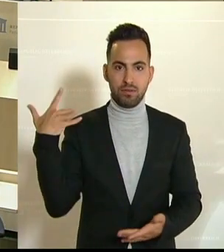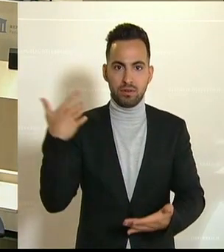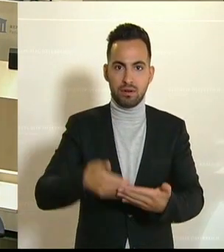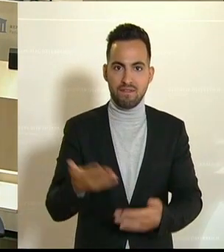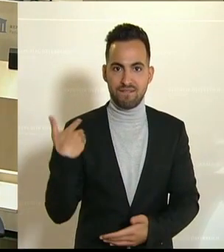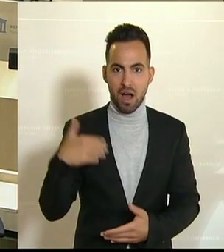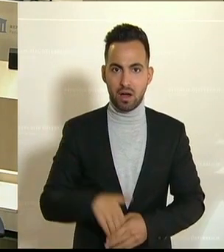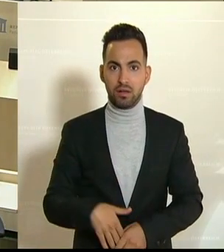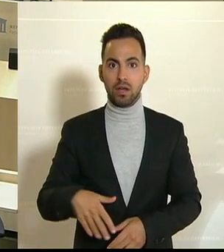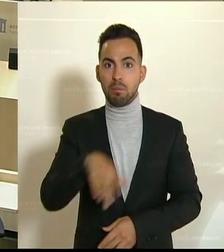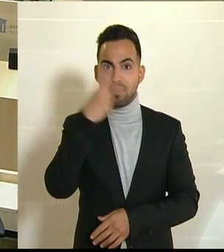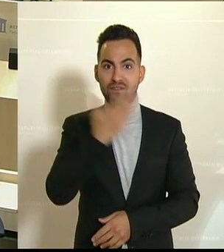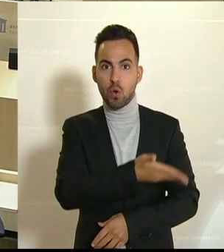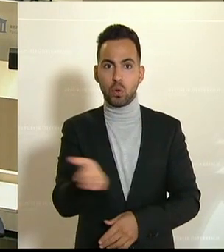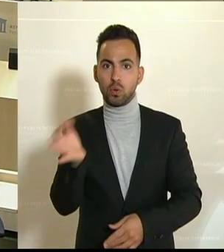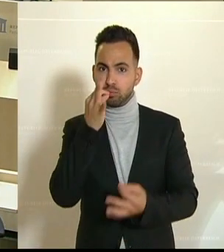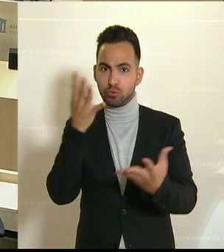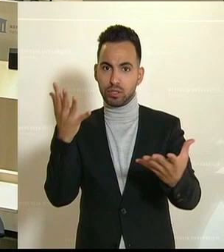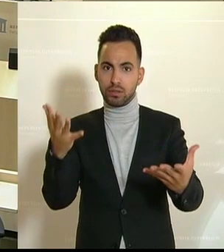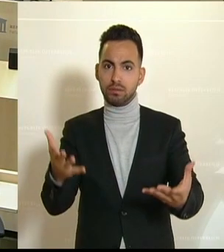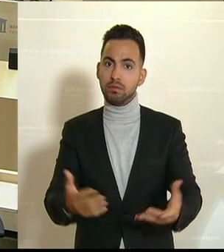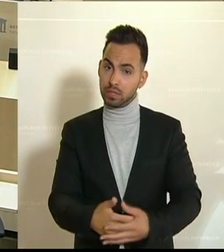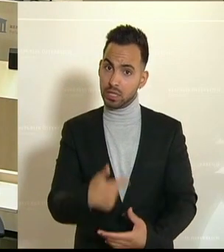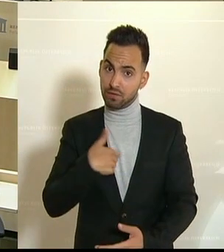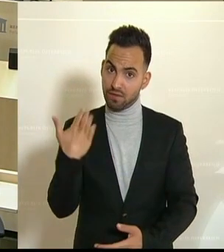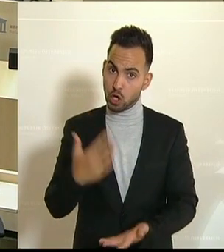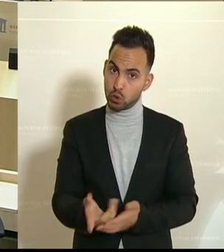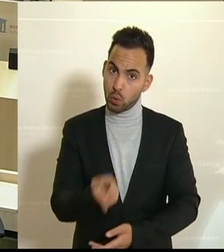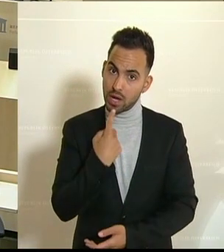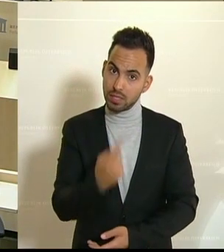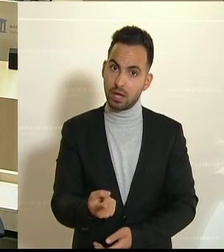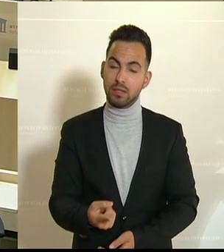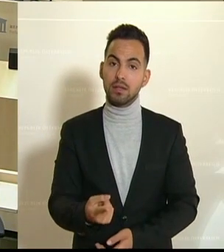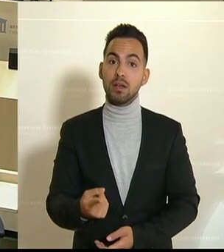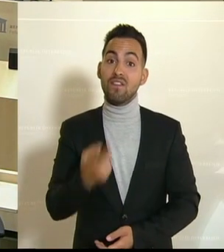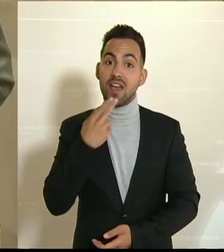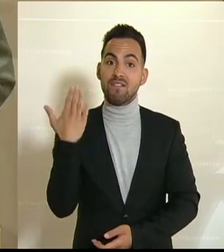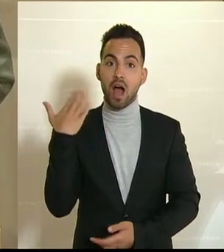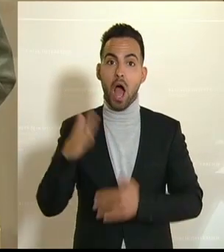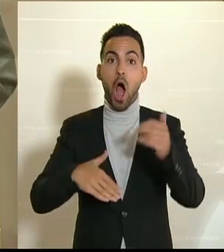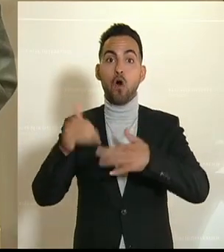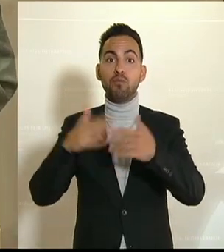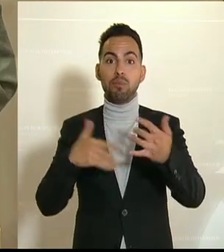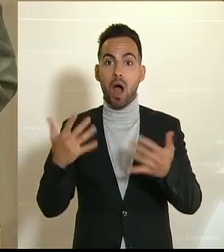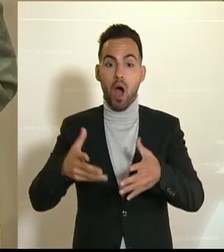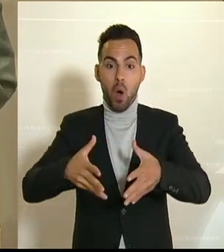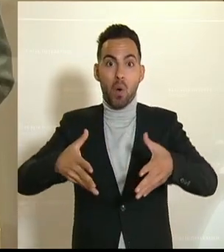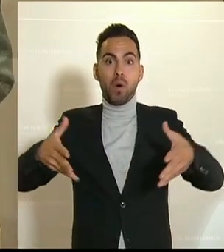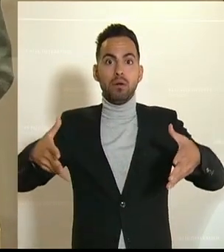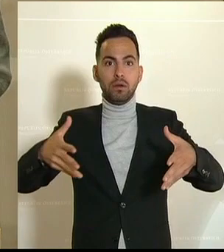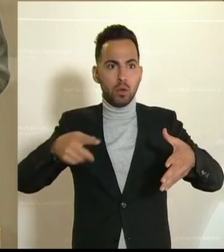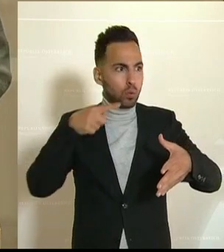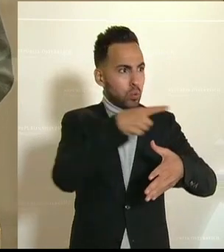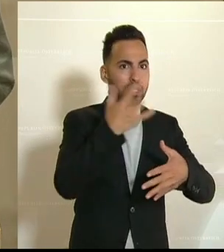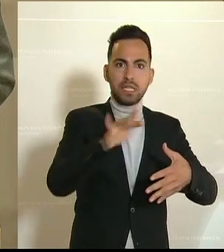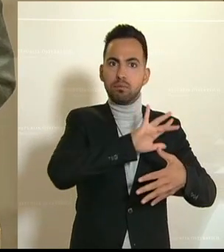mit einer großartigen Bevölkerung. Und ich habe schon gesagt, dass diejenigen aufgebaut haben, die Sie jetzt wegsperren. Und das muss